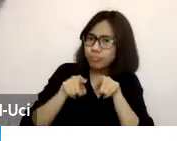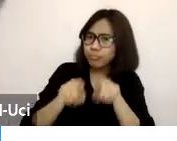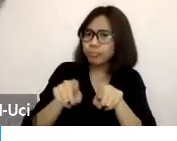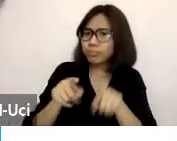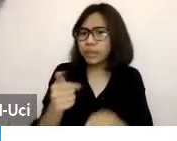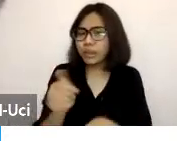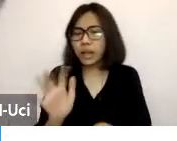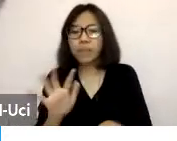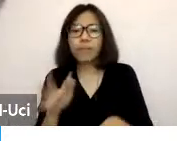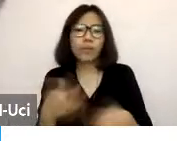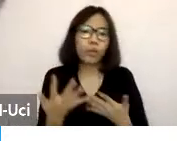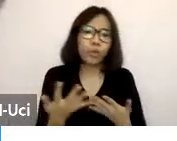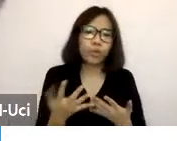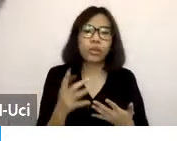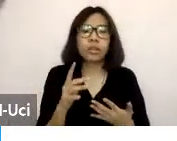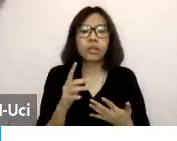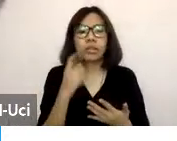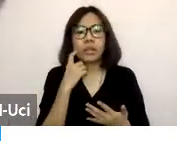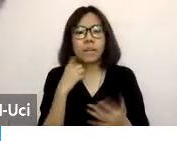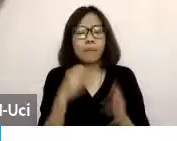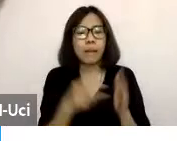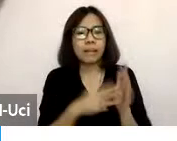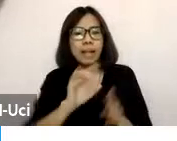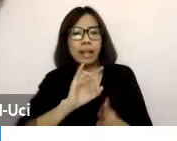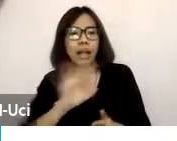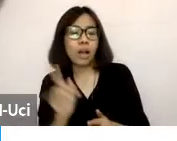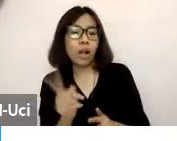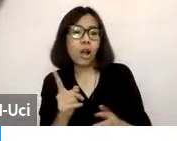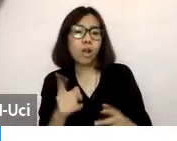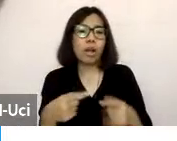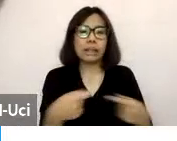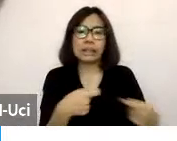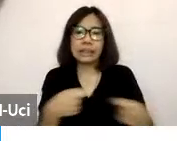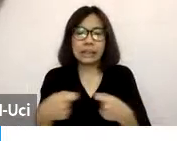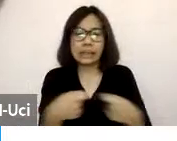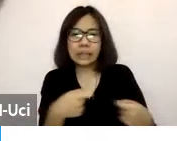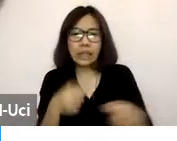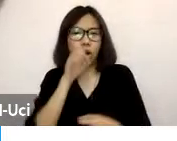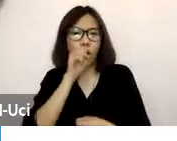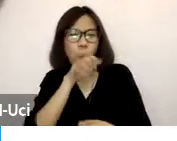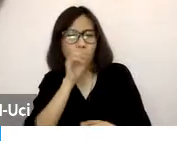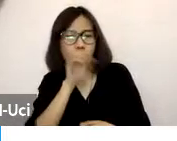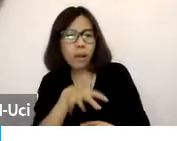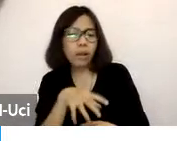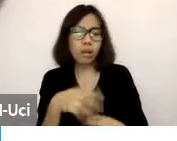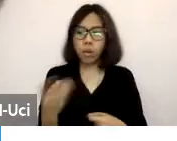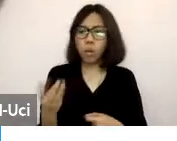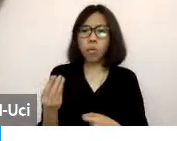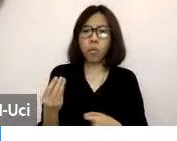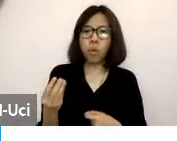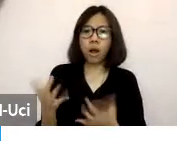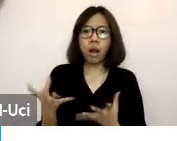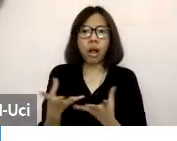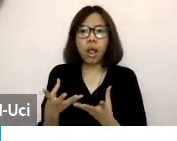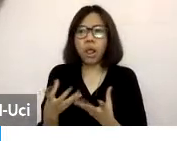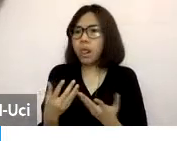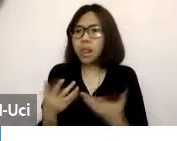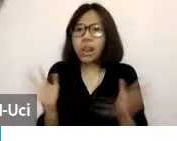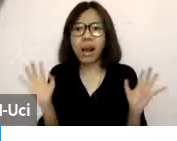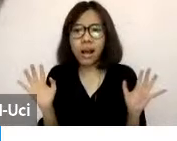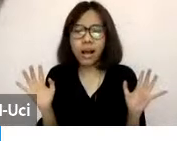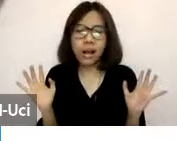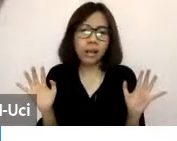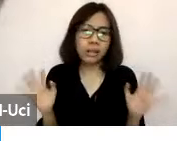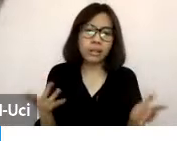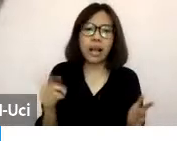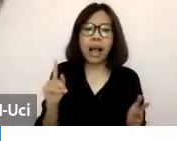hasilnya bagaimanapun ketika kita punya asangken karakteristik atau komplain ketika uang kita hilang Sebetulnya saya